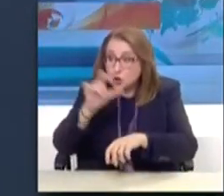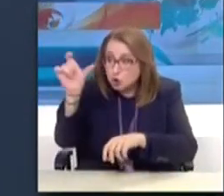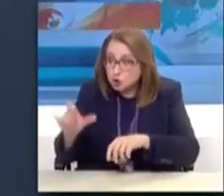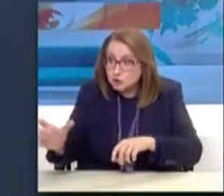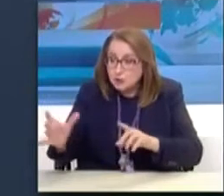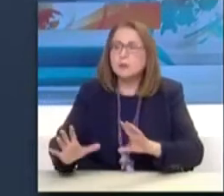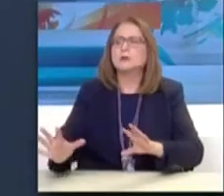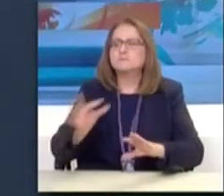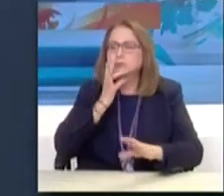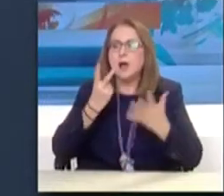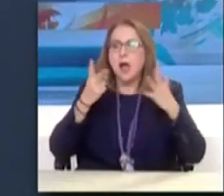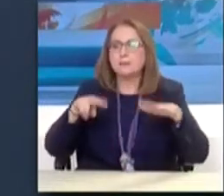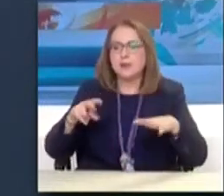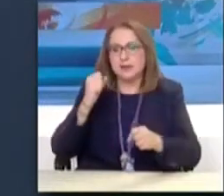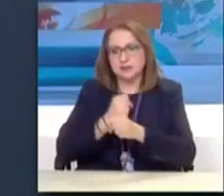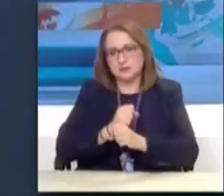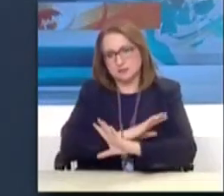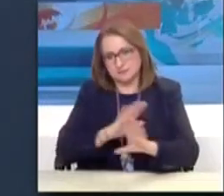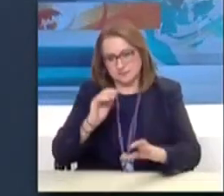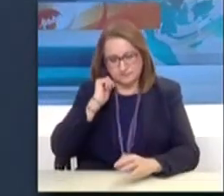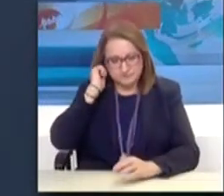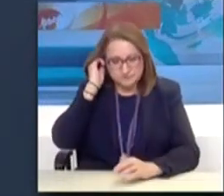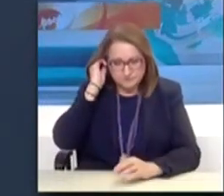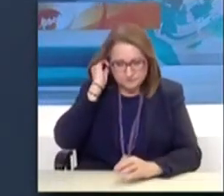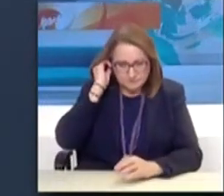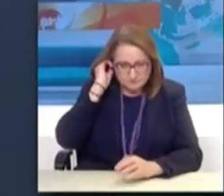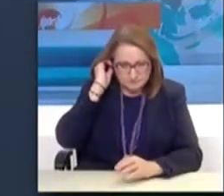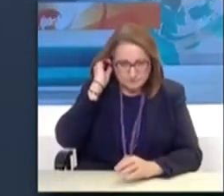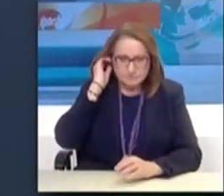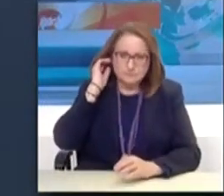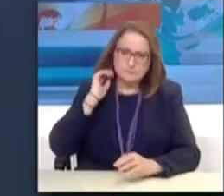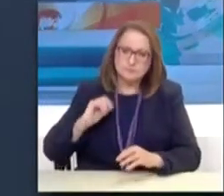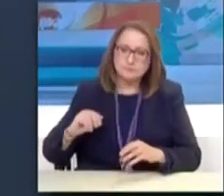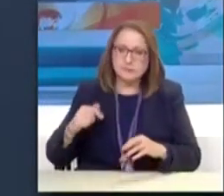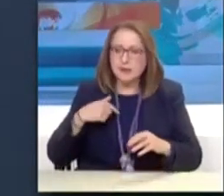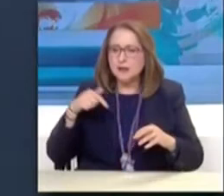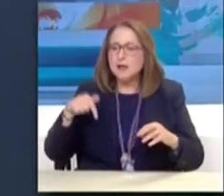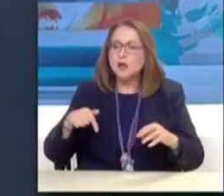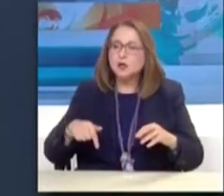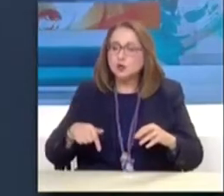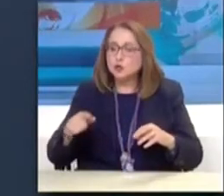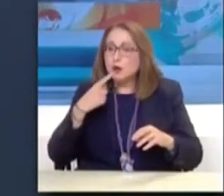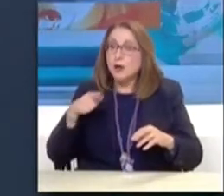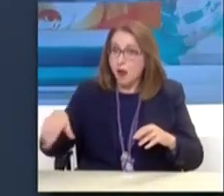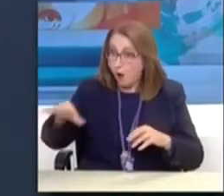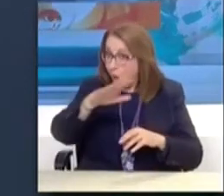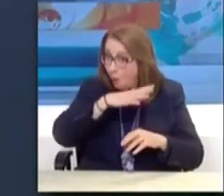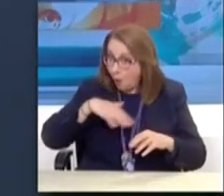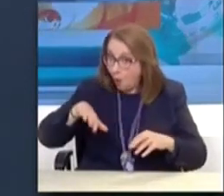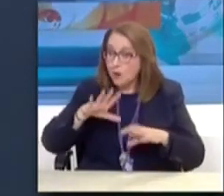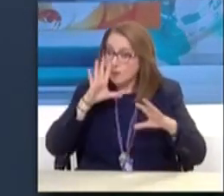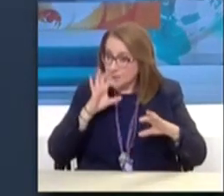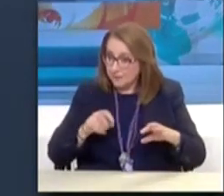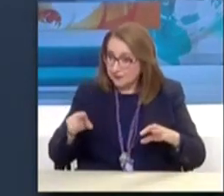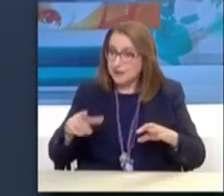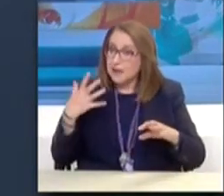πως πρόσφατα αναρτήθηκε εκτίμηση κινδύνου και διαχείριση του προσωπικού υπηρεσιών υγείας με πιθανή έκθεση σε επιβεβαιωμένο